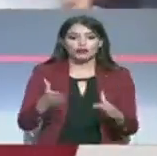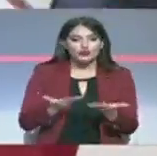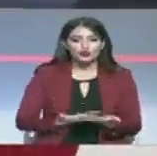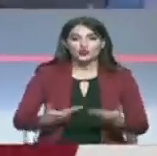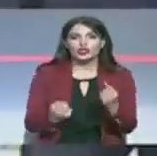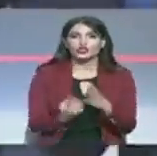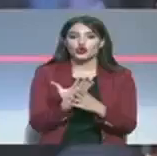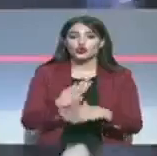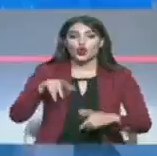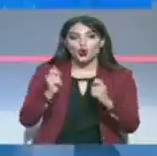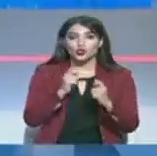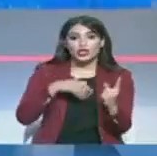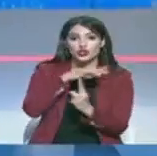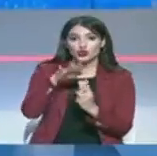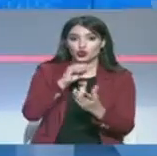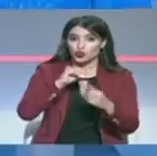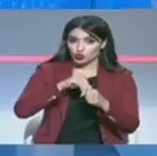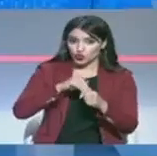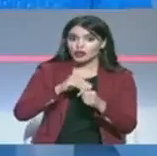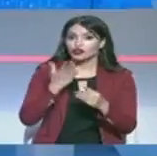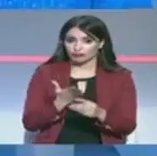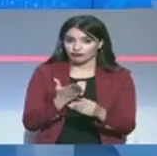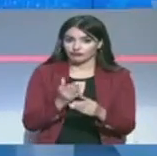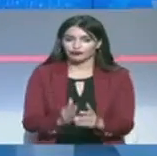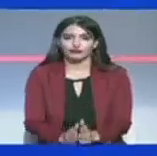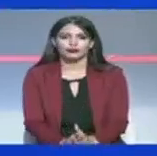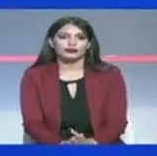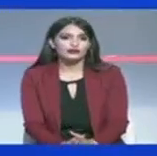من الفعل السياسي والاقتصادي والاجتماعي.